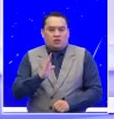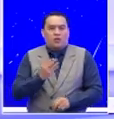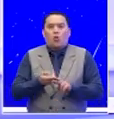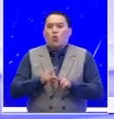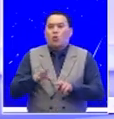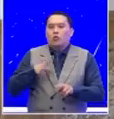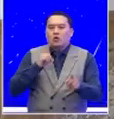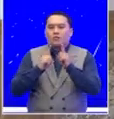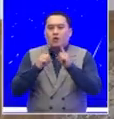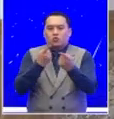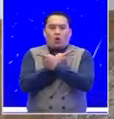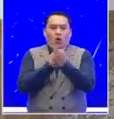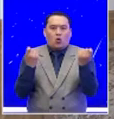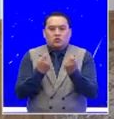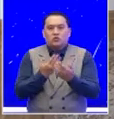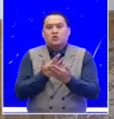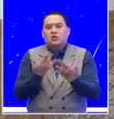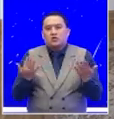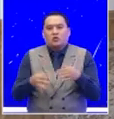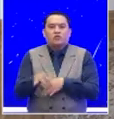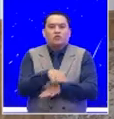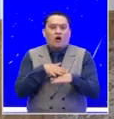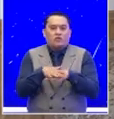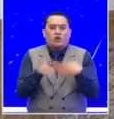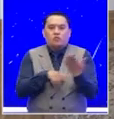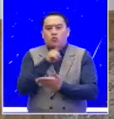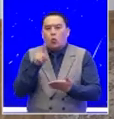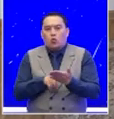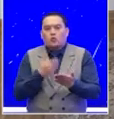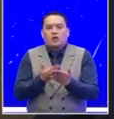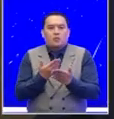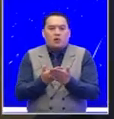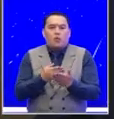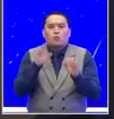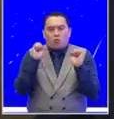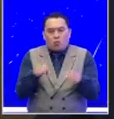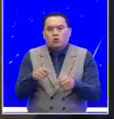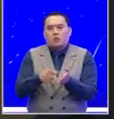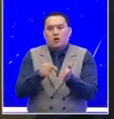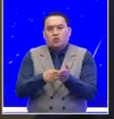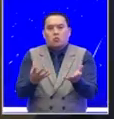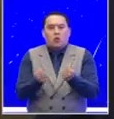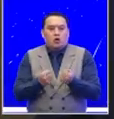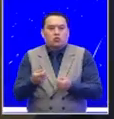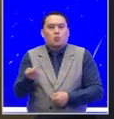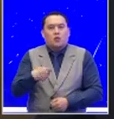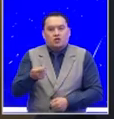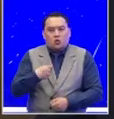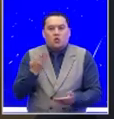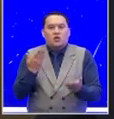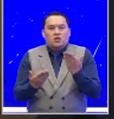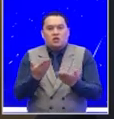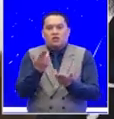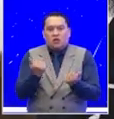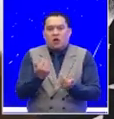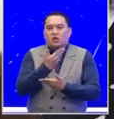В ходе брифинга он озвучил ряд интересующих народ вопросов. К примеру, могут ли пенсионеры получить соцпособие? И да,